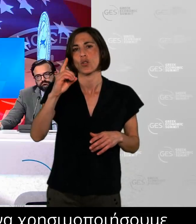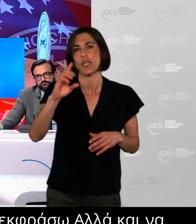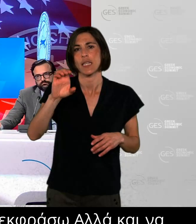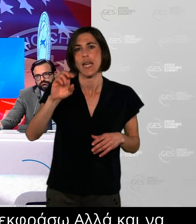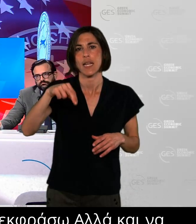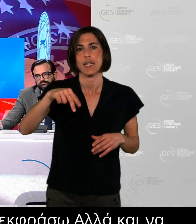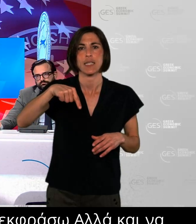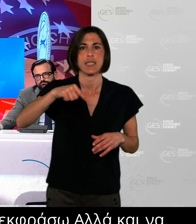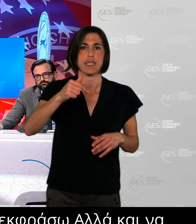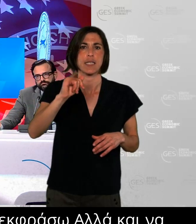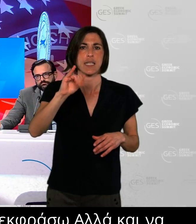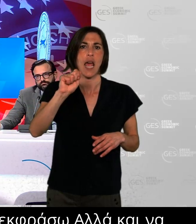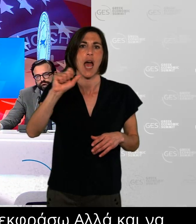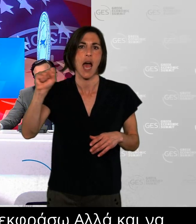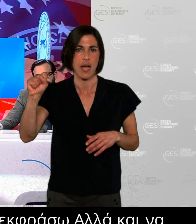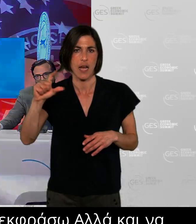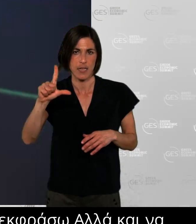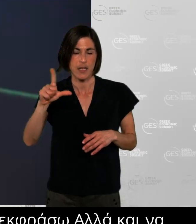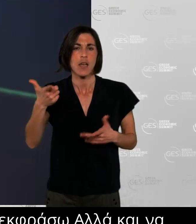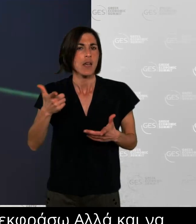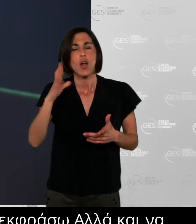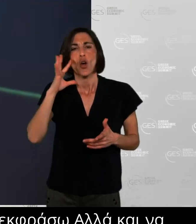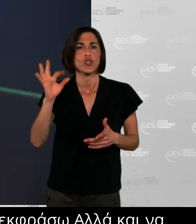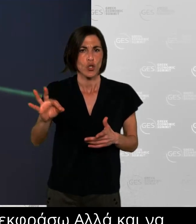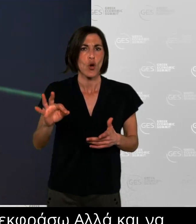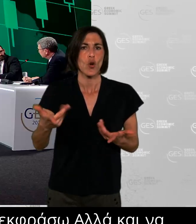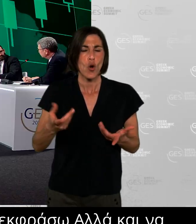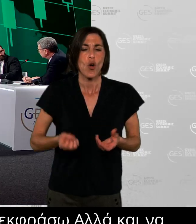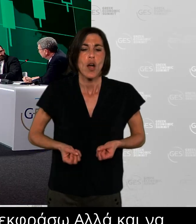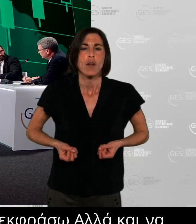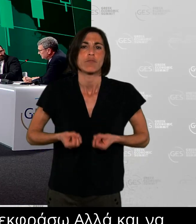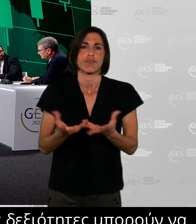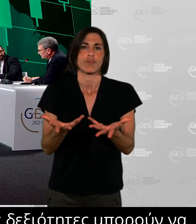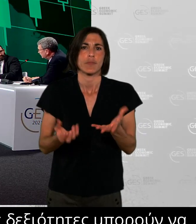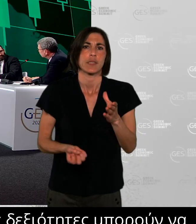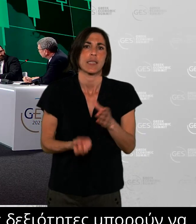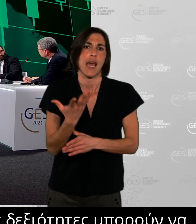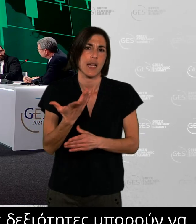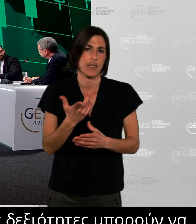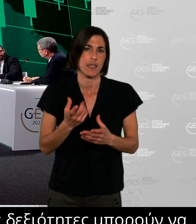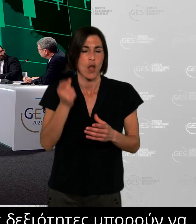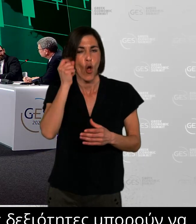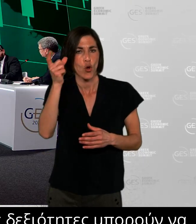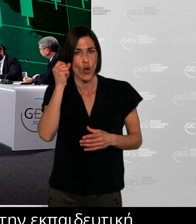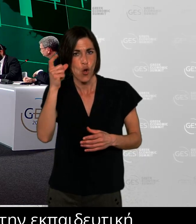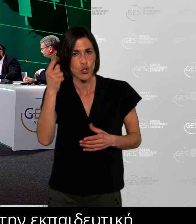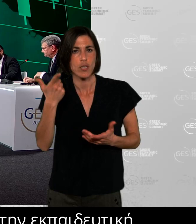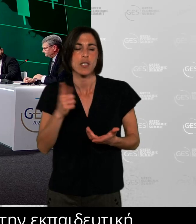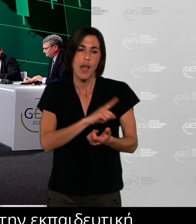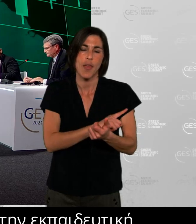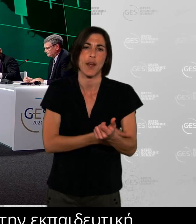part of the traditional process. So I think it is a time, another time for reinvention in the educational enterprise.